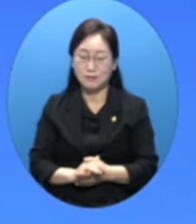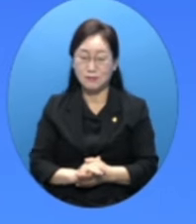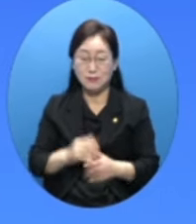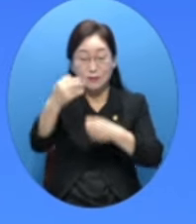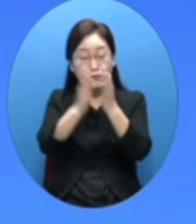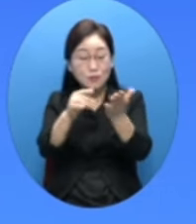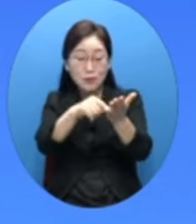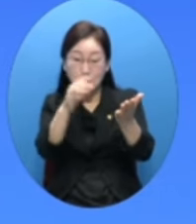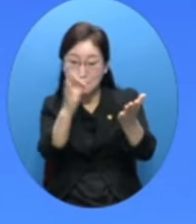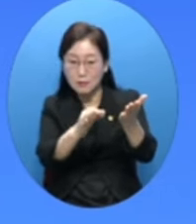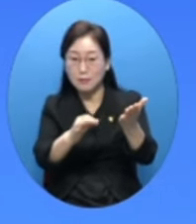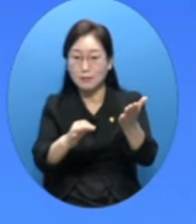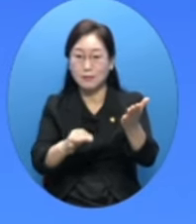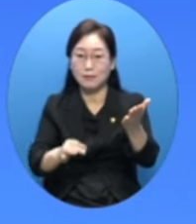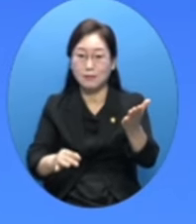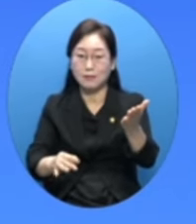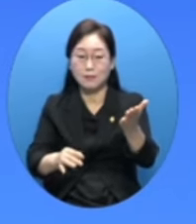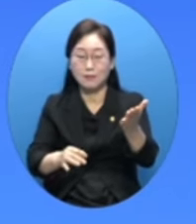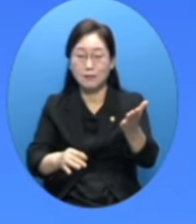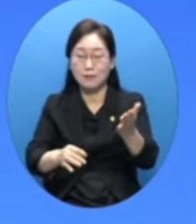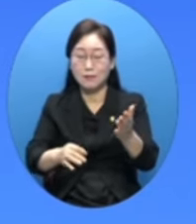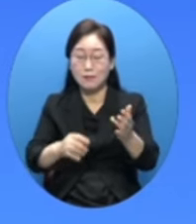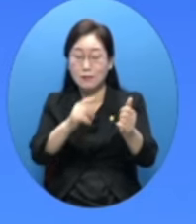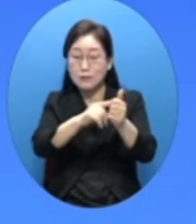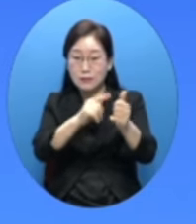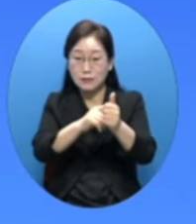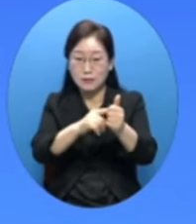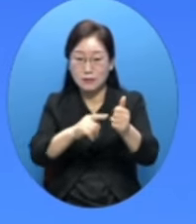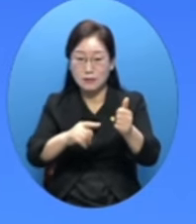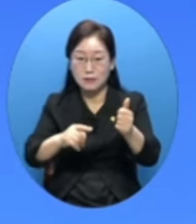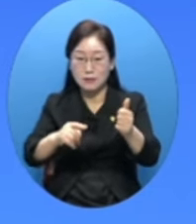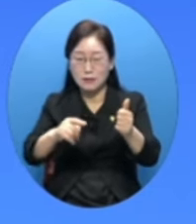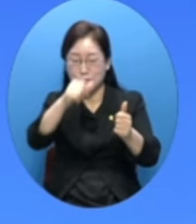보면 그가 평생 물리친 블레셋 사람보다